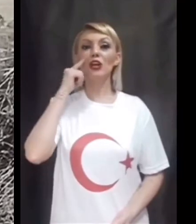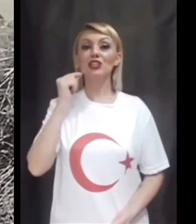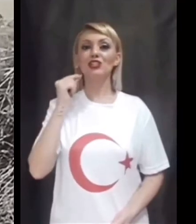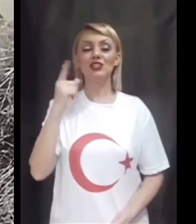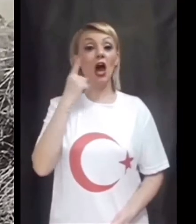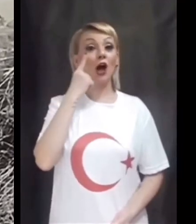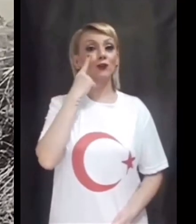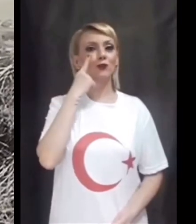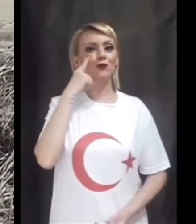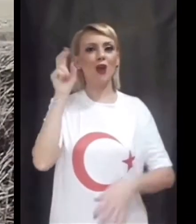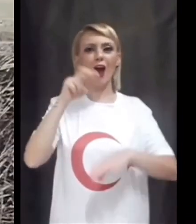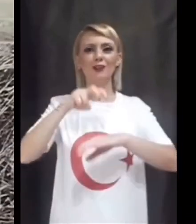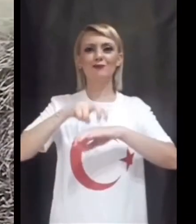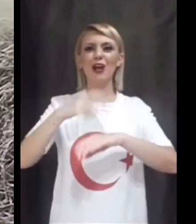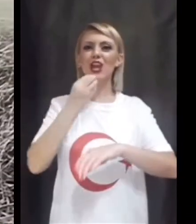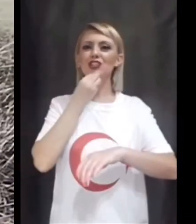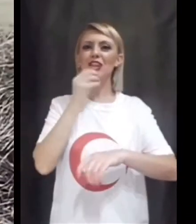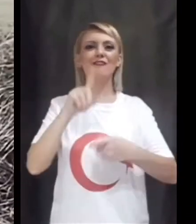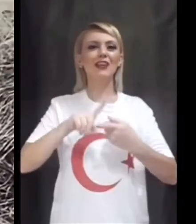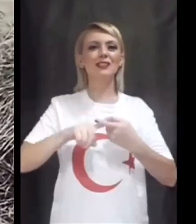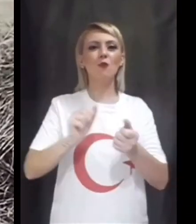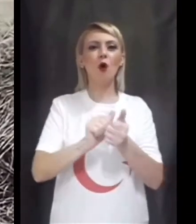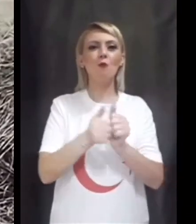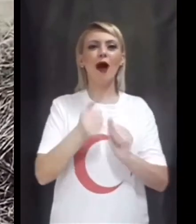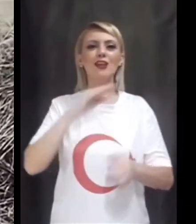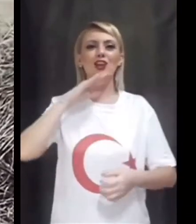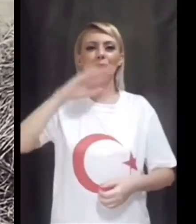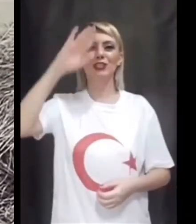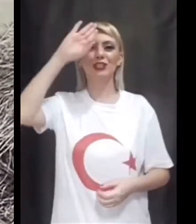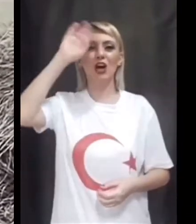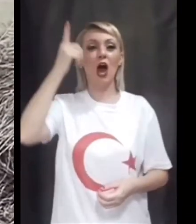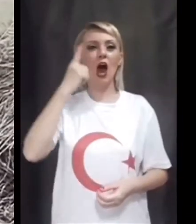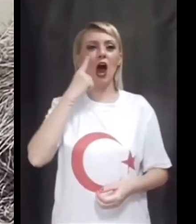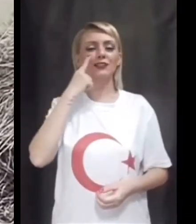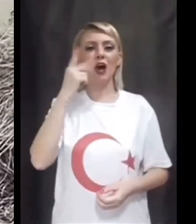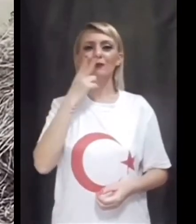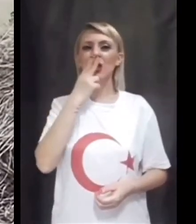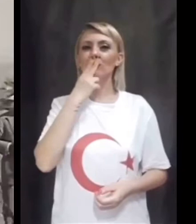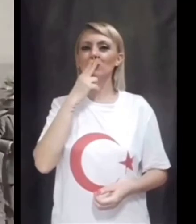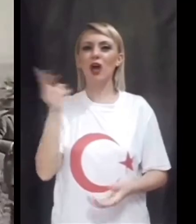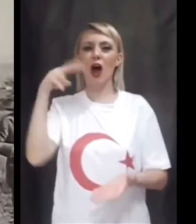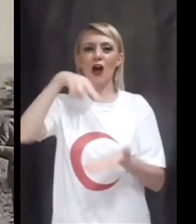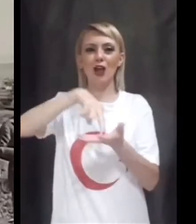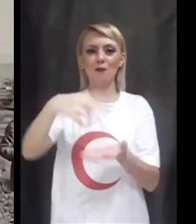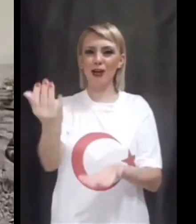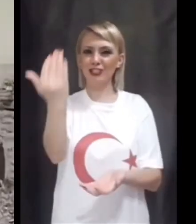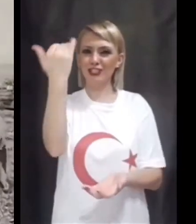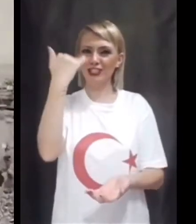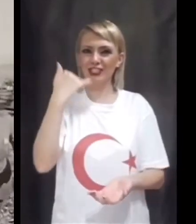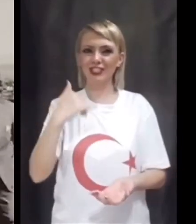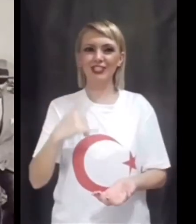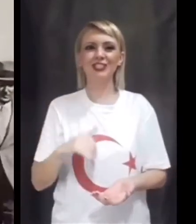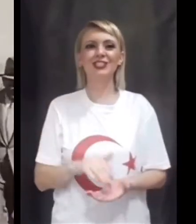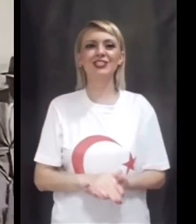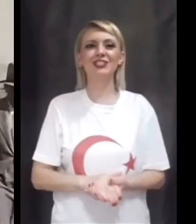19 Mayıs Atatürk'ü anma gençlik ve spor bayramı. Atam Samsun'a ayak